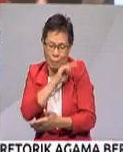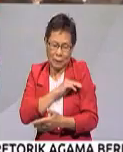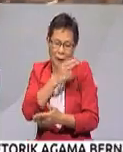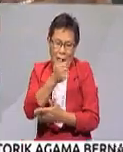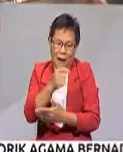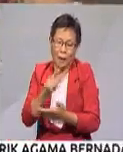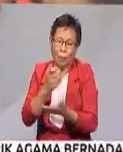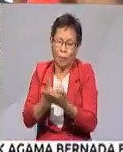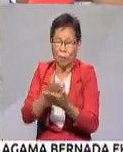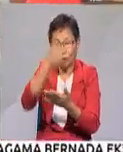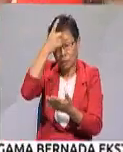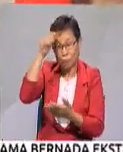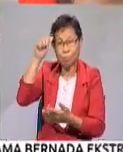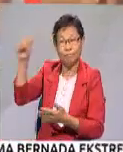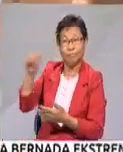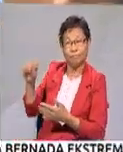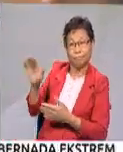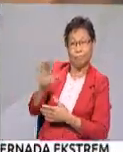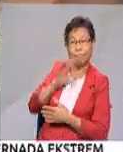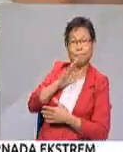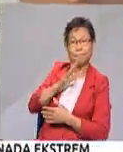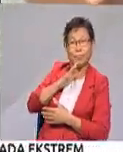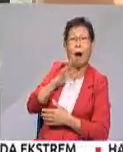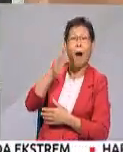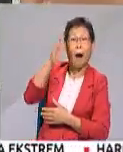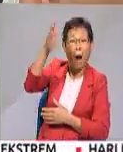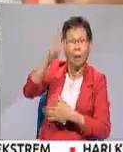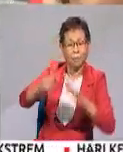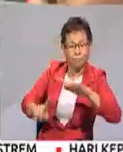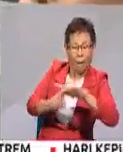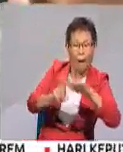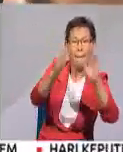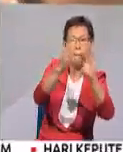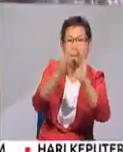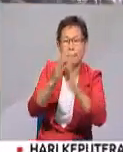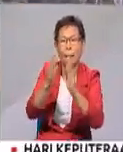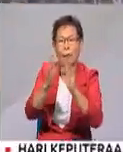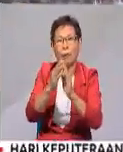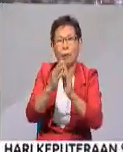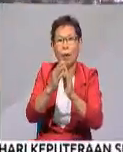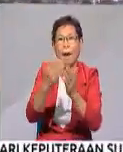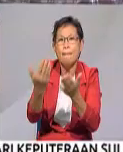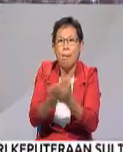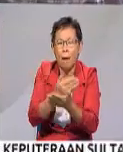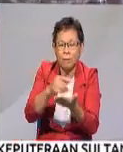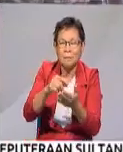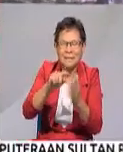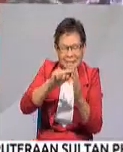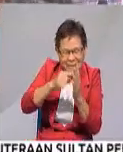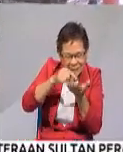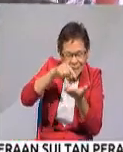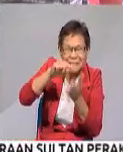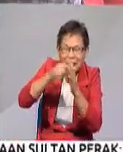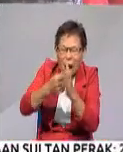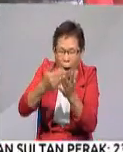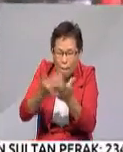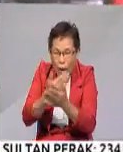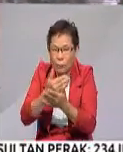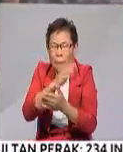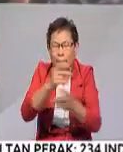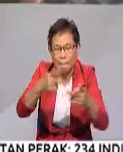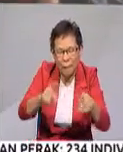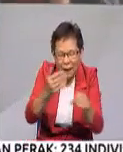Ehwal Ekonomi Datuk Seri Muhammad Azmin Ali berkata ia bakal mewujudkan bandar nukleus baharu merangkumi daerah serta pekan kecil di